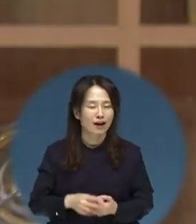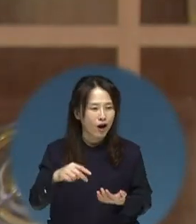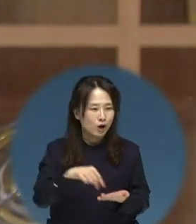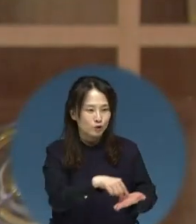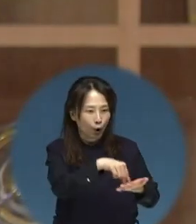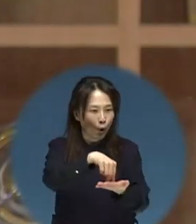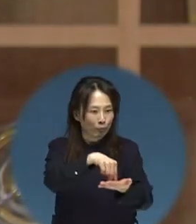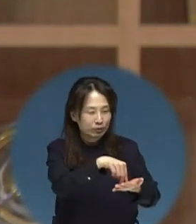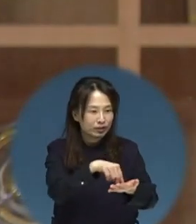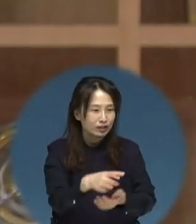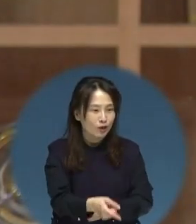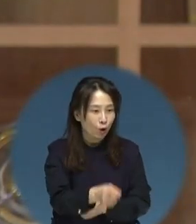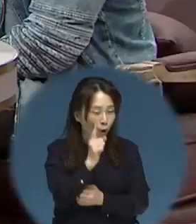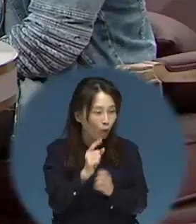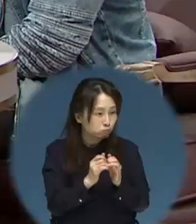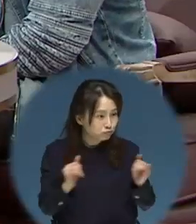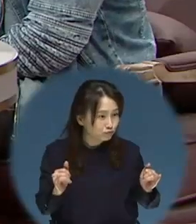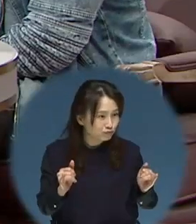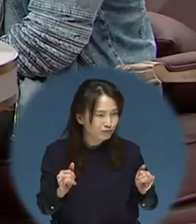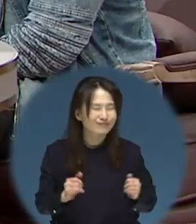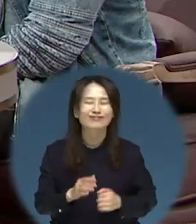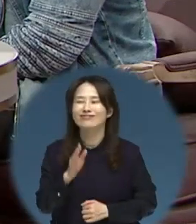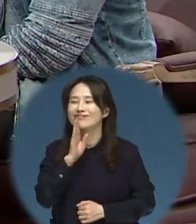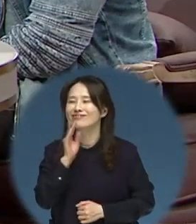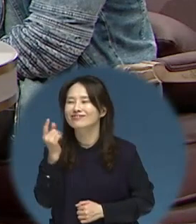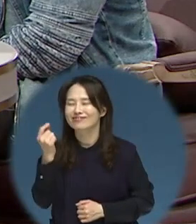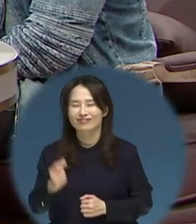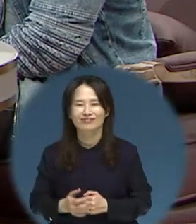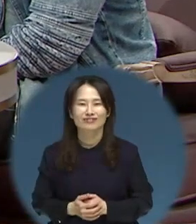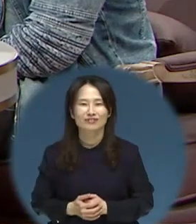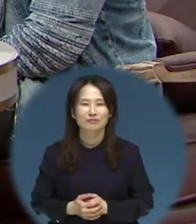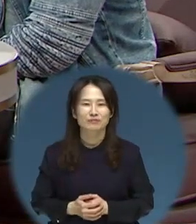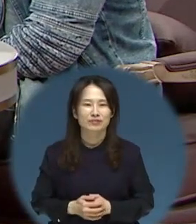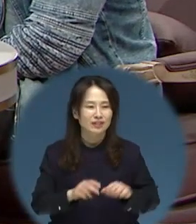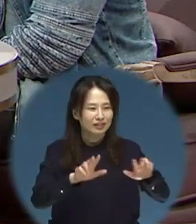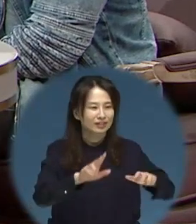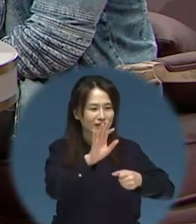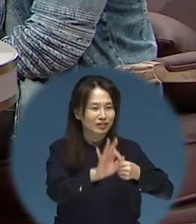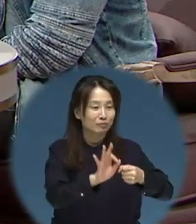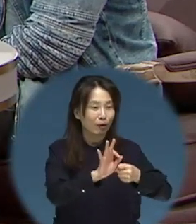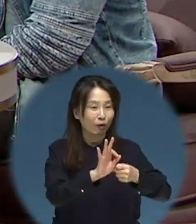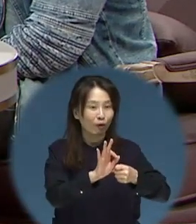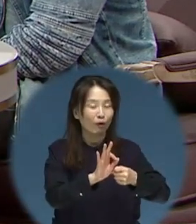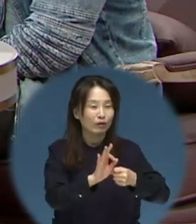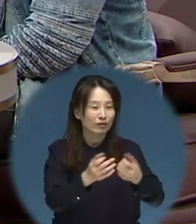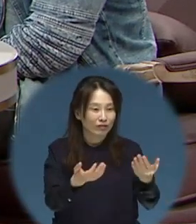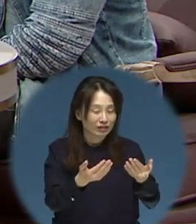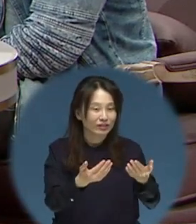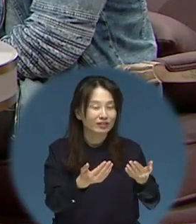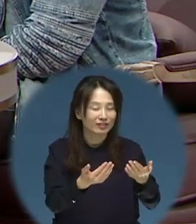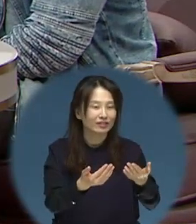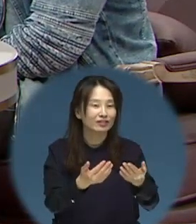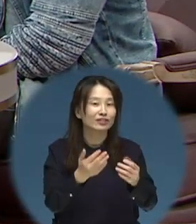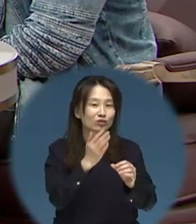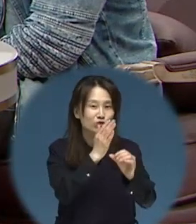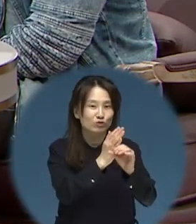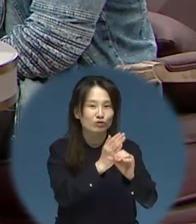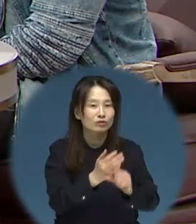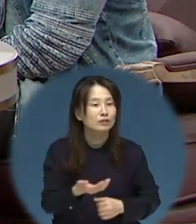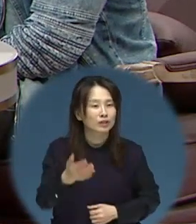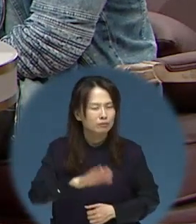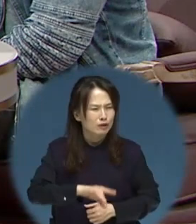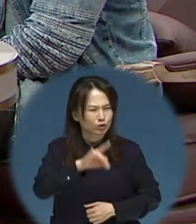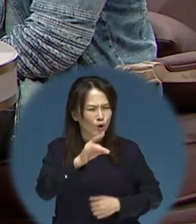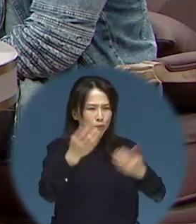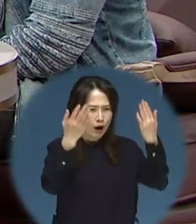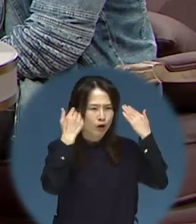서핑하는 어부. 네. 이제 벌써 한 10여 년입니다만 처음에 학교 뭐 휴학하고